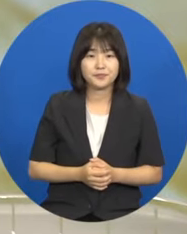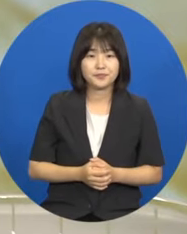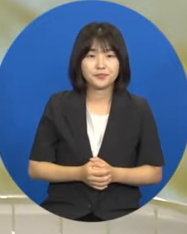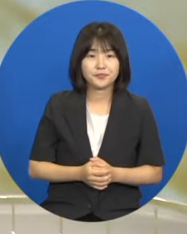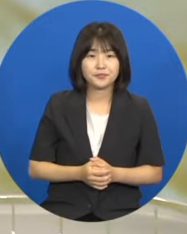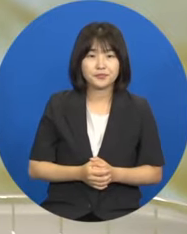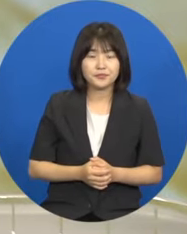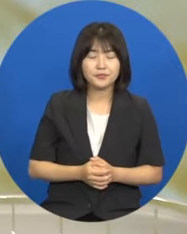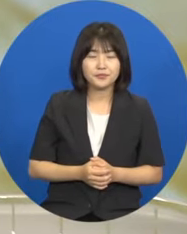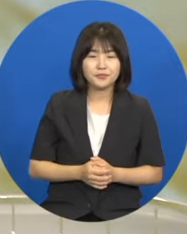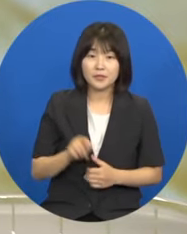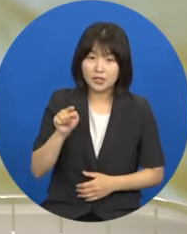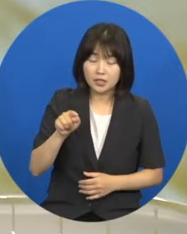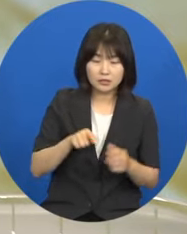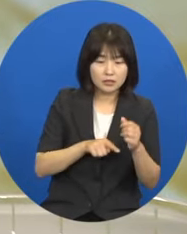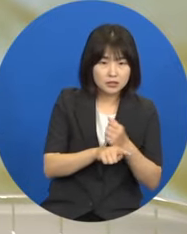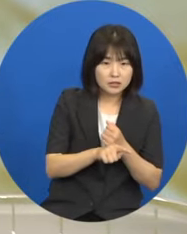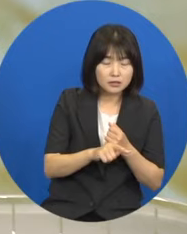명사이기도 하지만